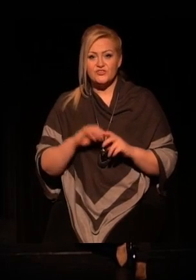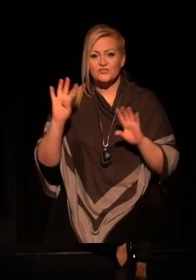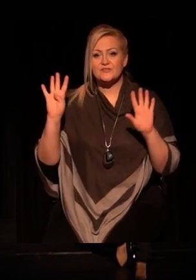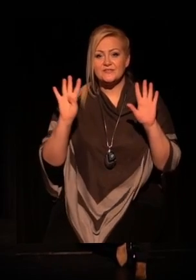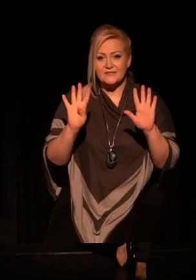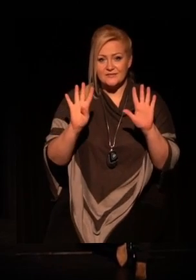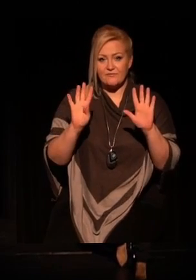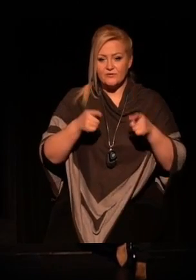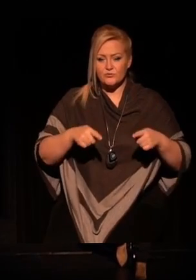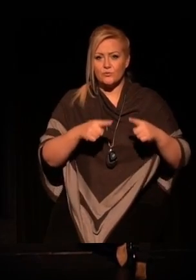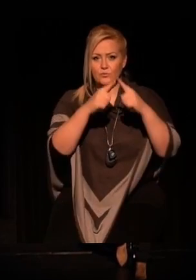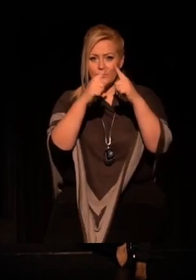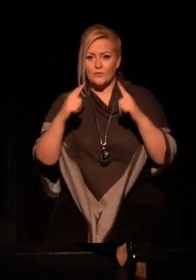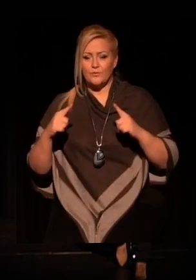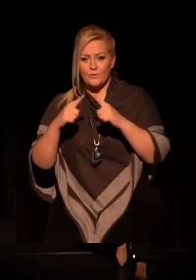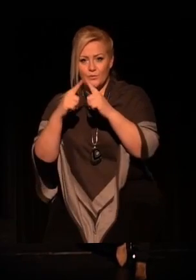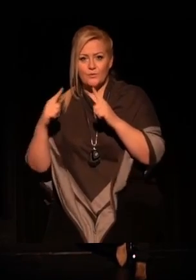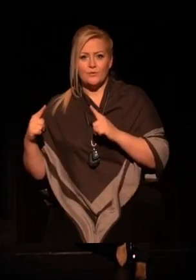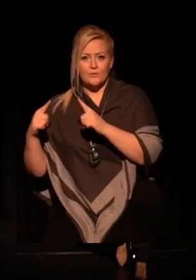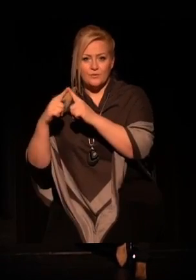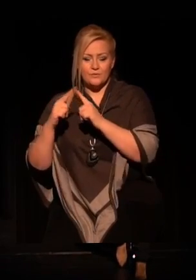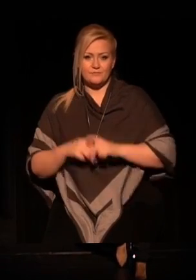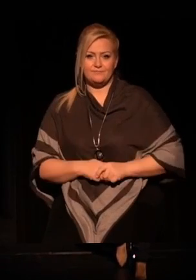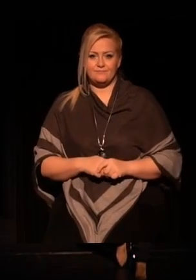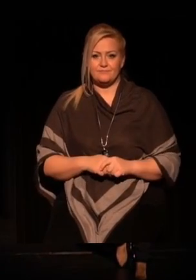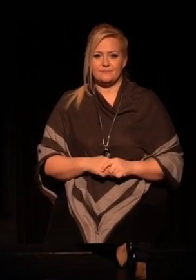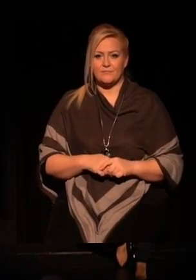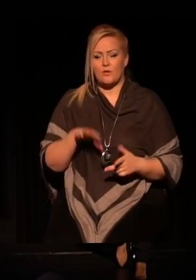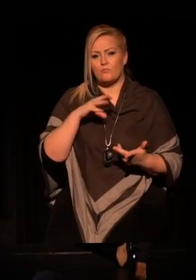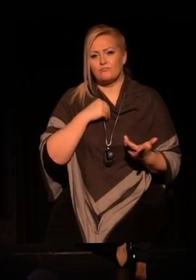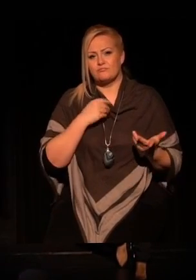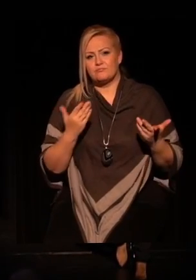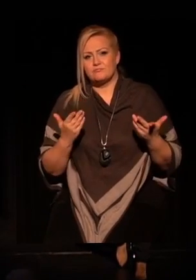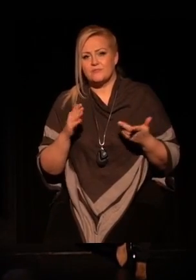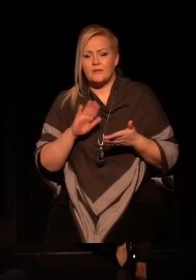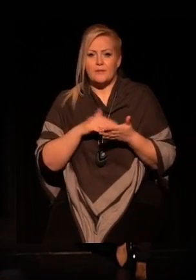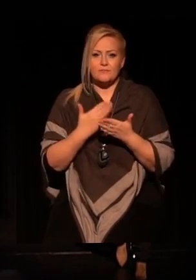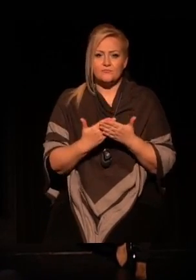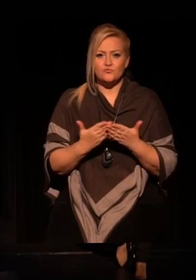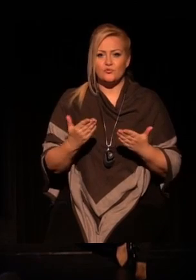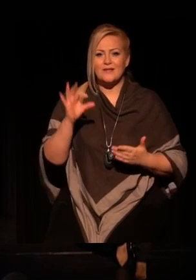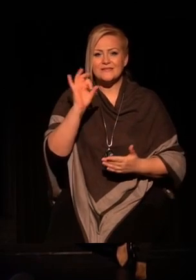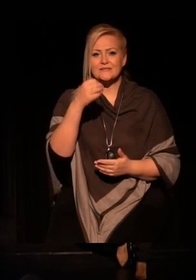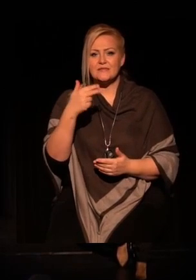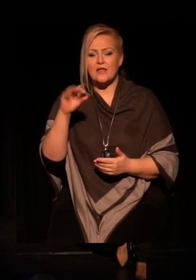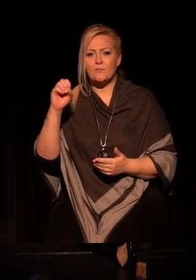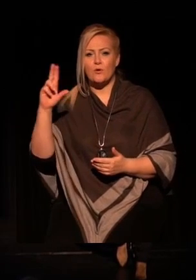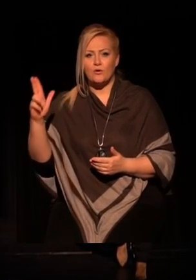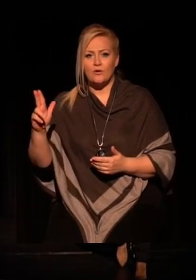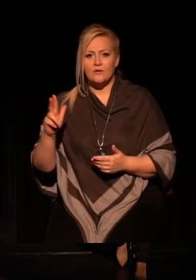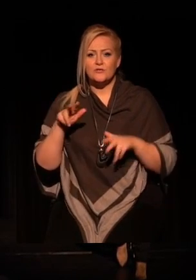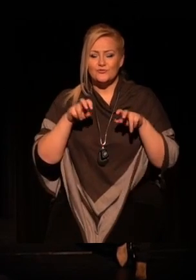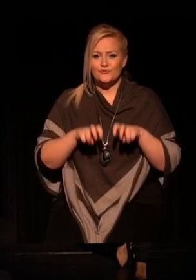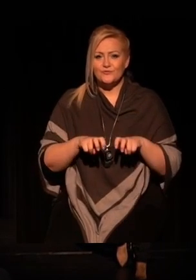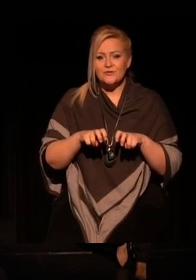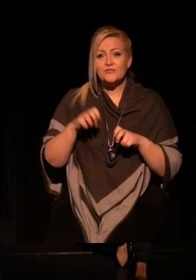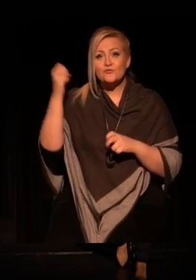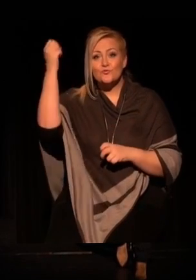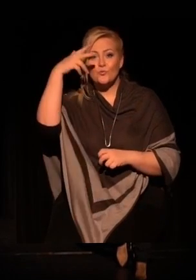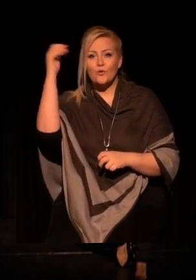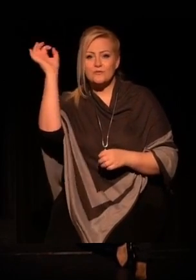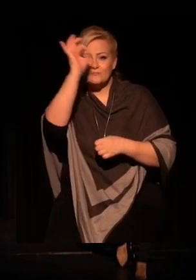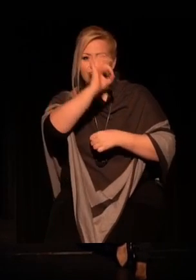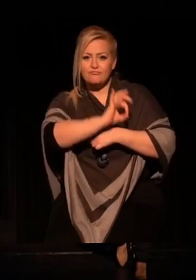być. Mógł codziennie oglądać zachód słońca w Dolinie Sanu, ale postanowił swoje życie